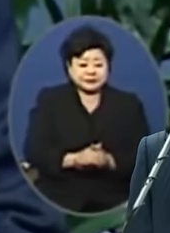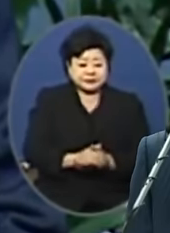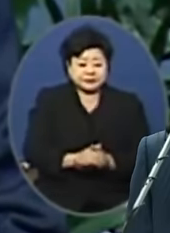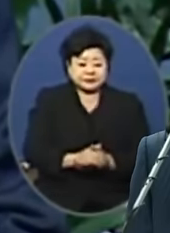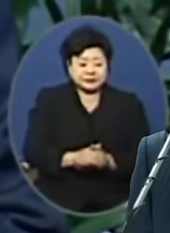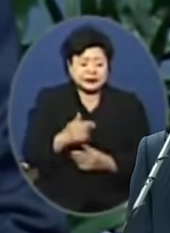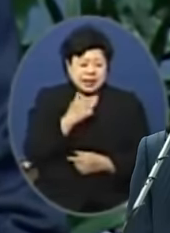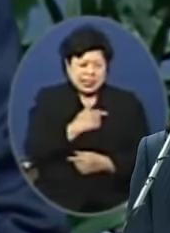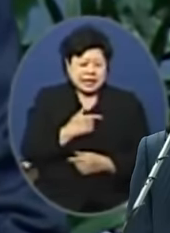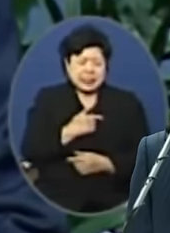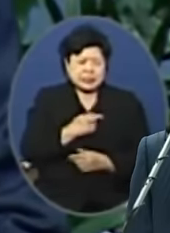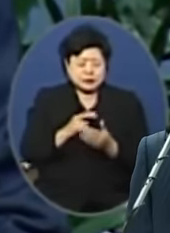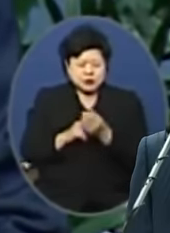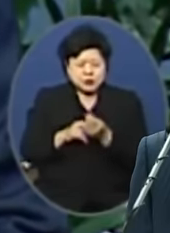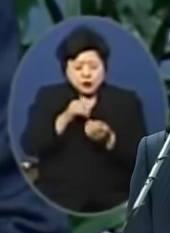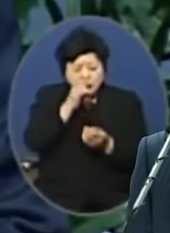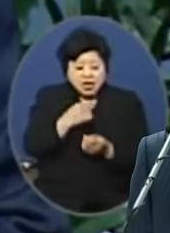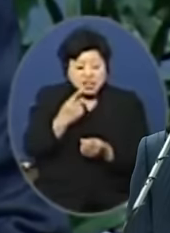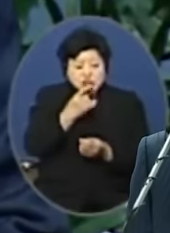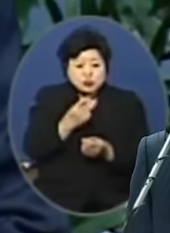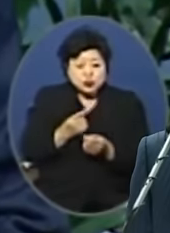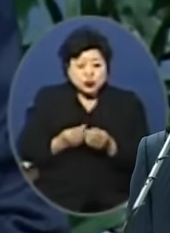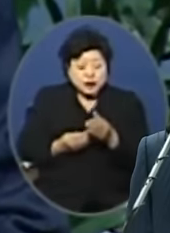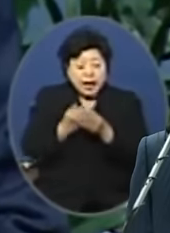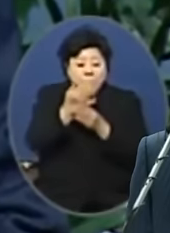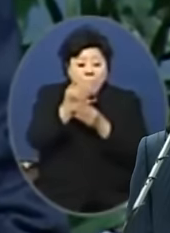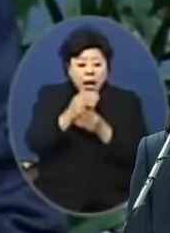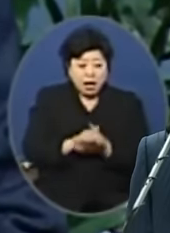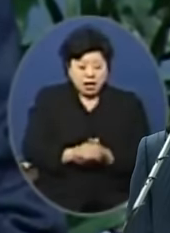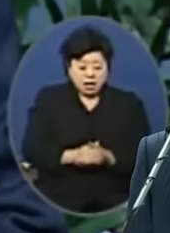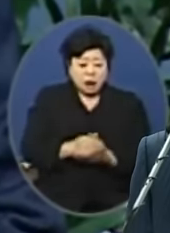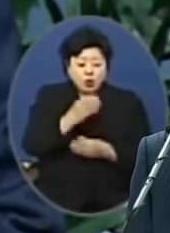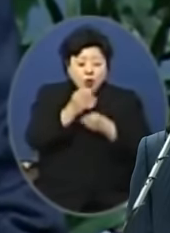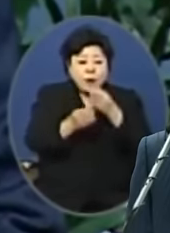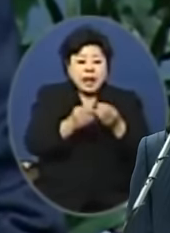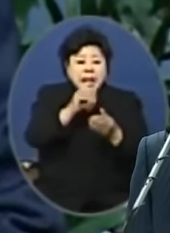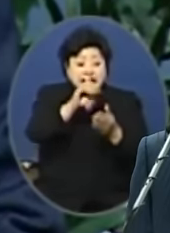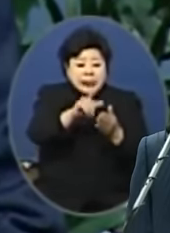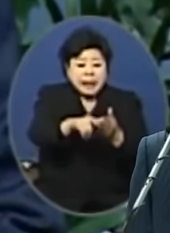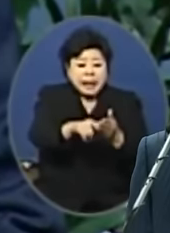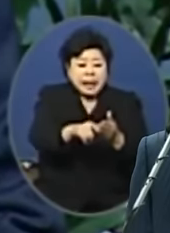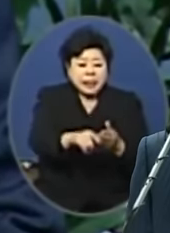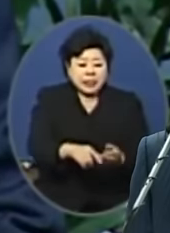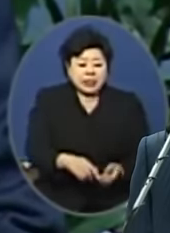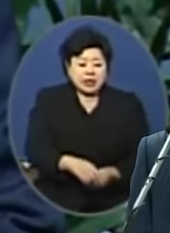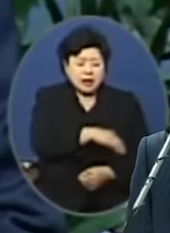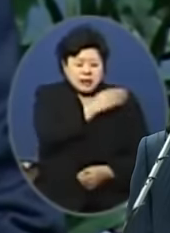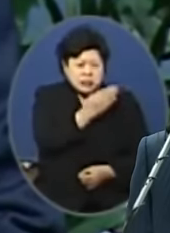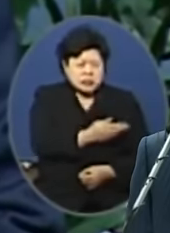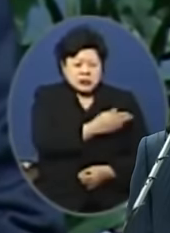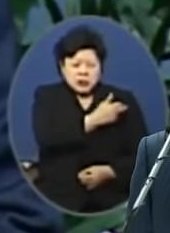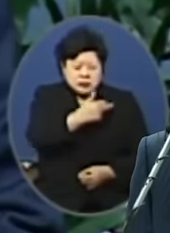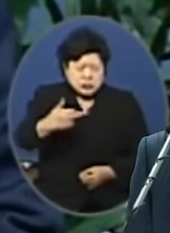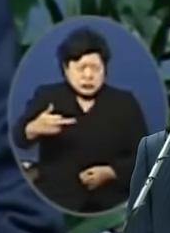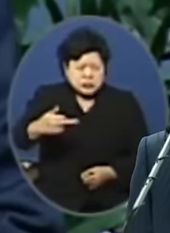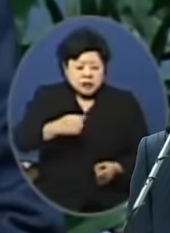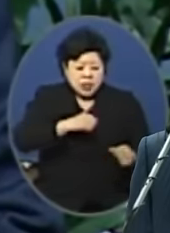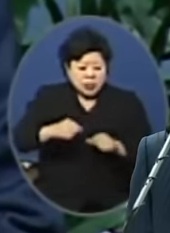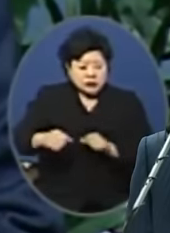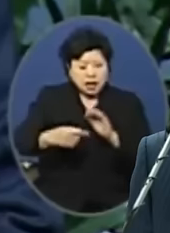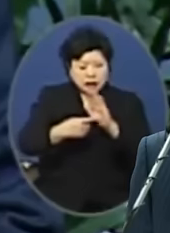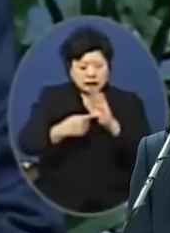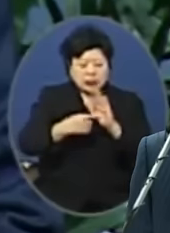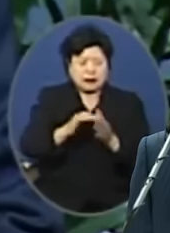우리 가슴에 숨겨 있다가 입술로 고백하게 되면 굉장한 능력으로 역사하기 시작하는